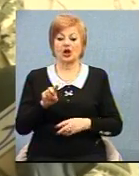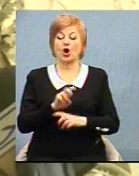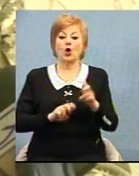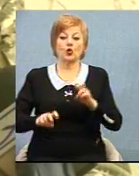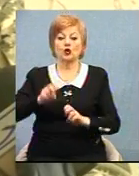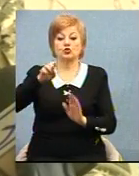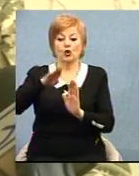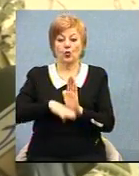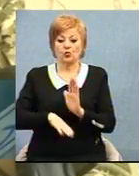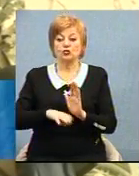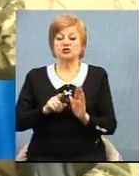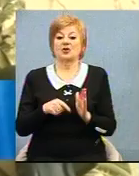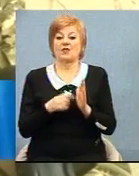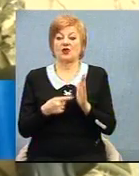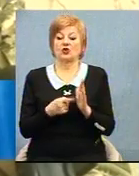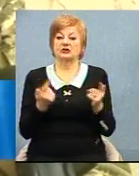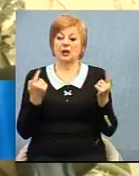хуже проходить в містах і